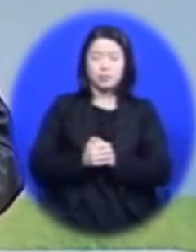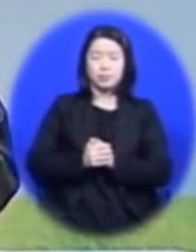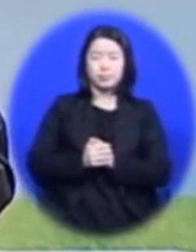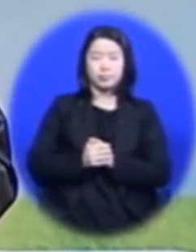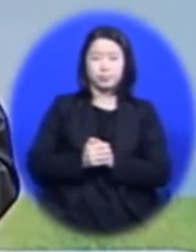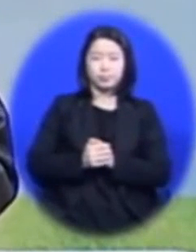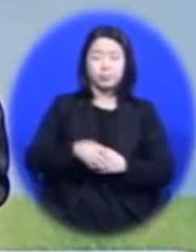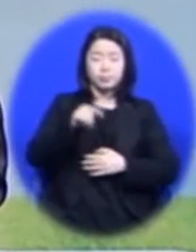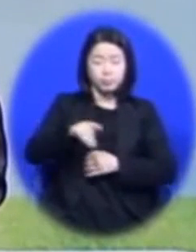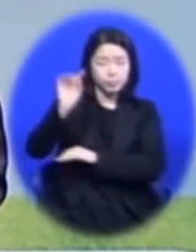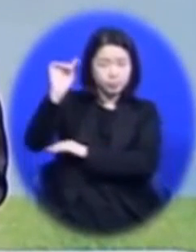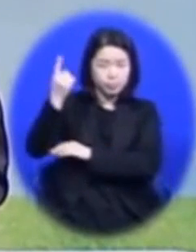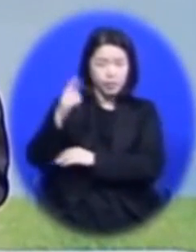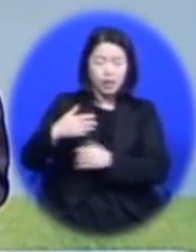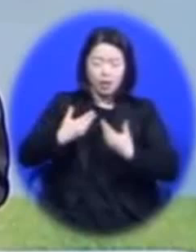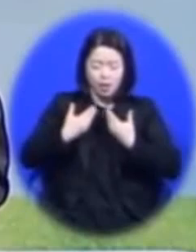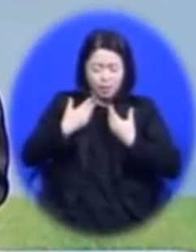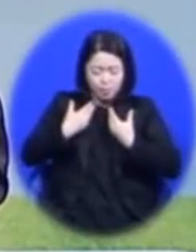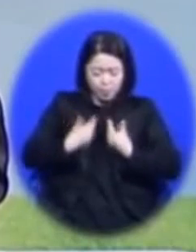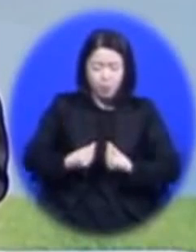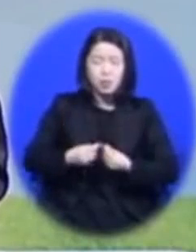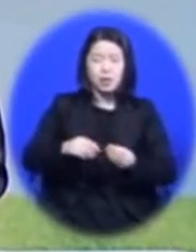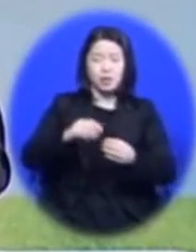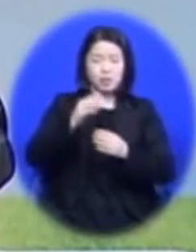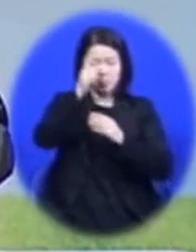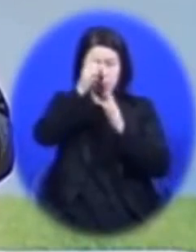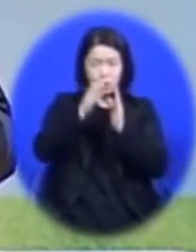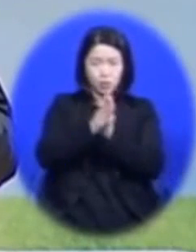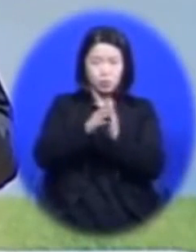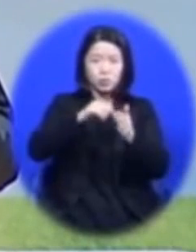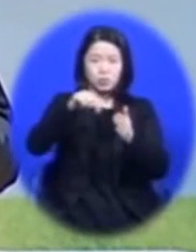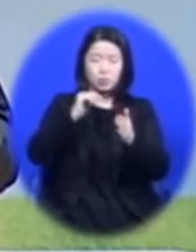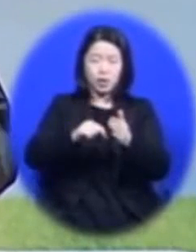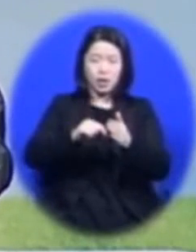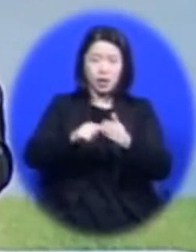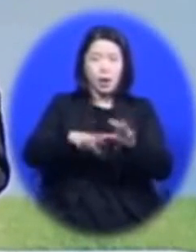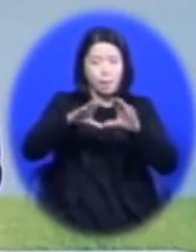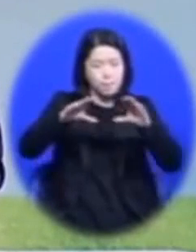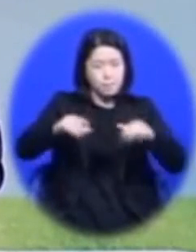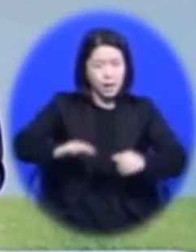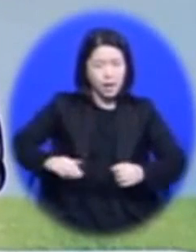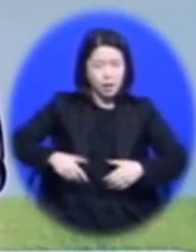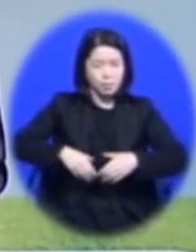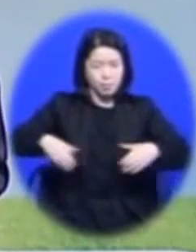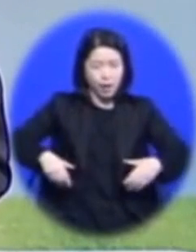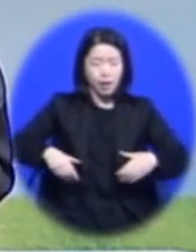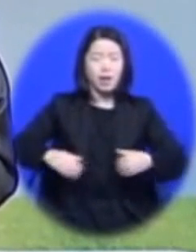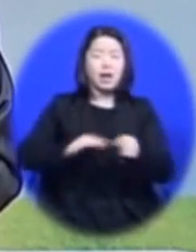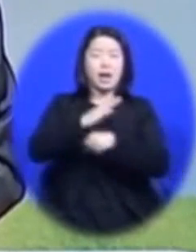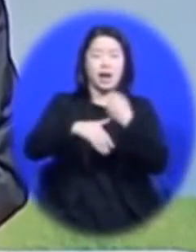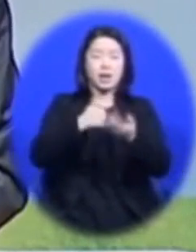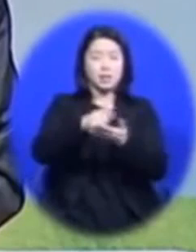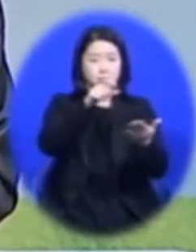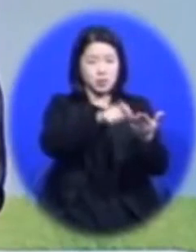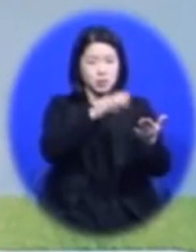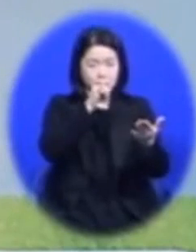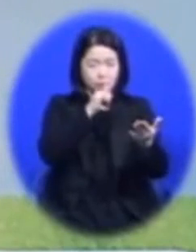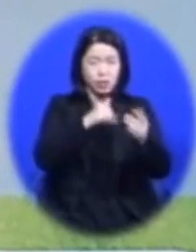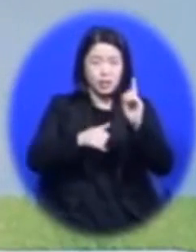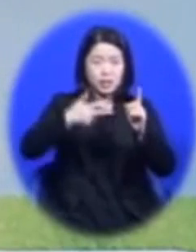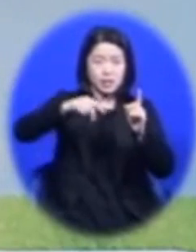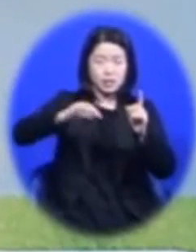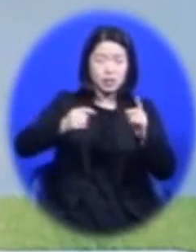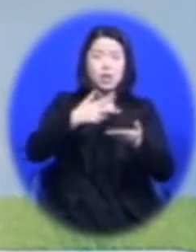이 다윗의 절박한 기도 속에 너그러우신 하나님에 대한 믿음이 나옵니다. 1절 말씀에